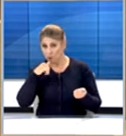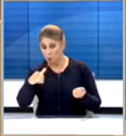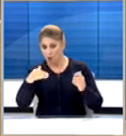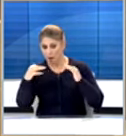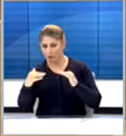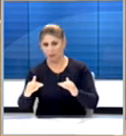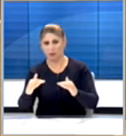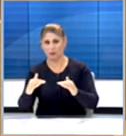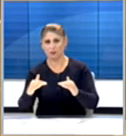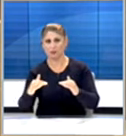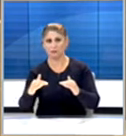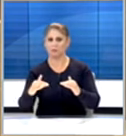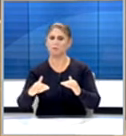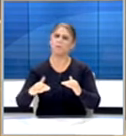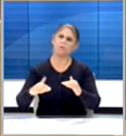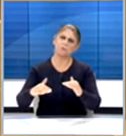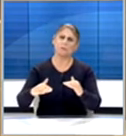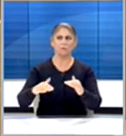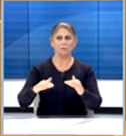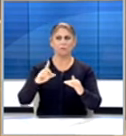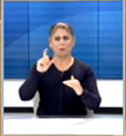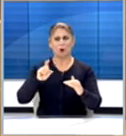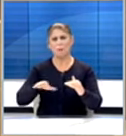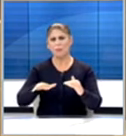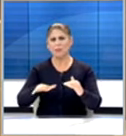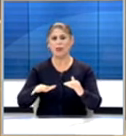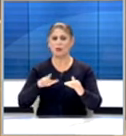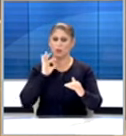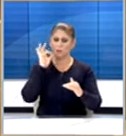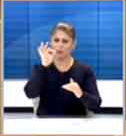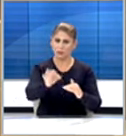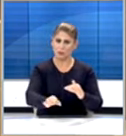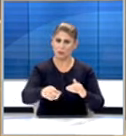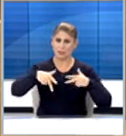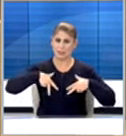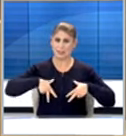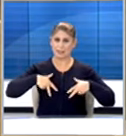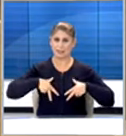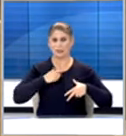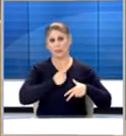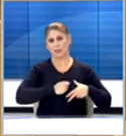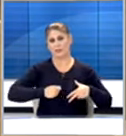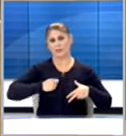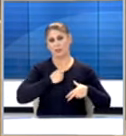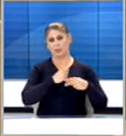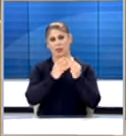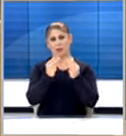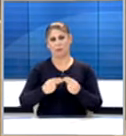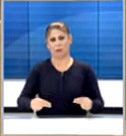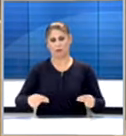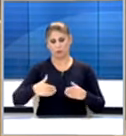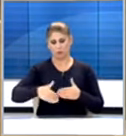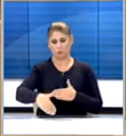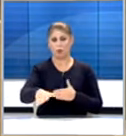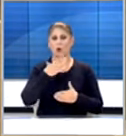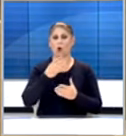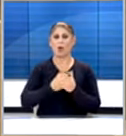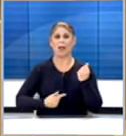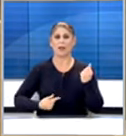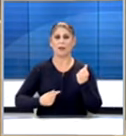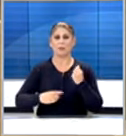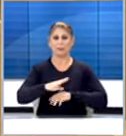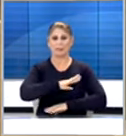κατάσταση που πολύ πιθανόν να μας οδηγήσει ως χώρα σε δυσάρεστα αποτελέσματα στο μέλλον λόγω έλλειψης στρατηγικής